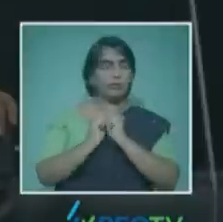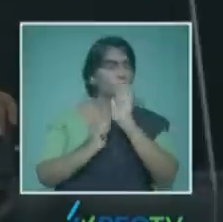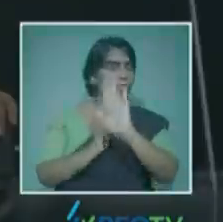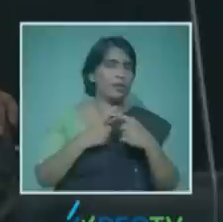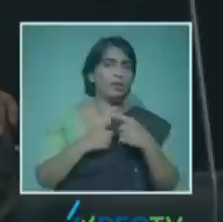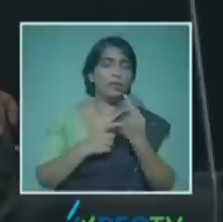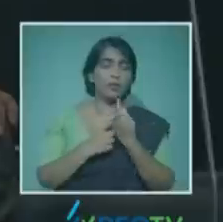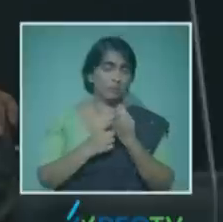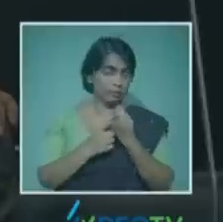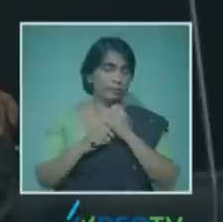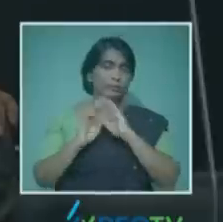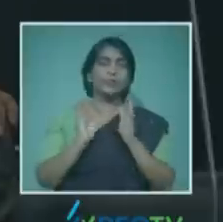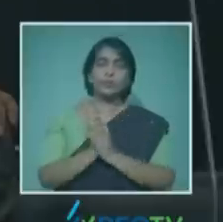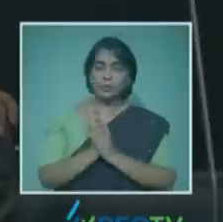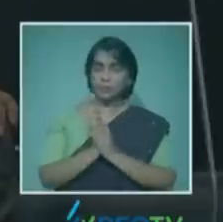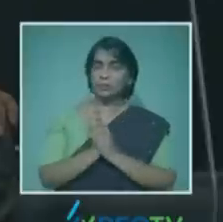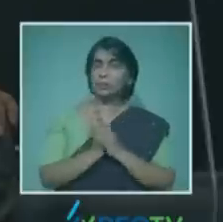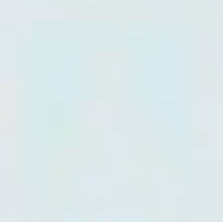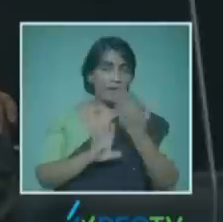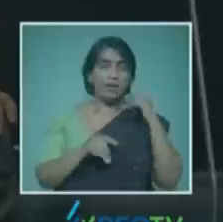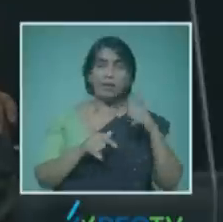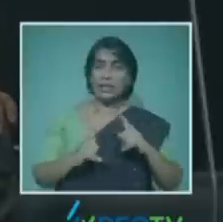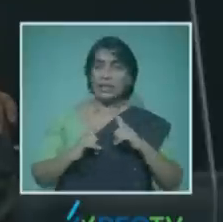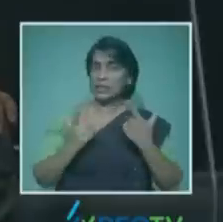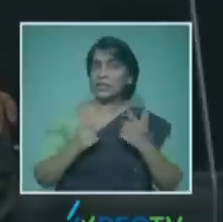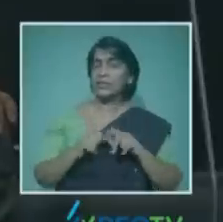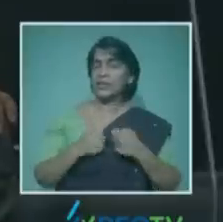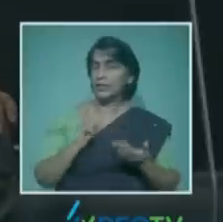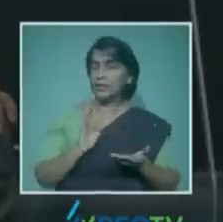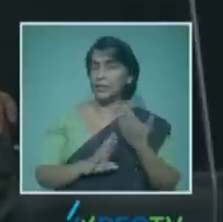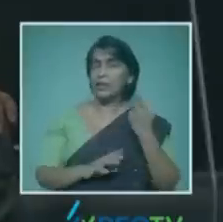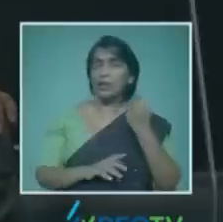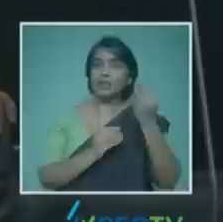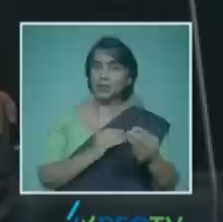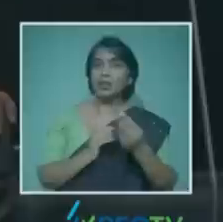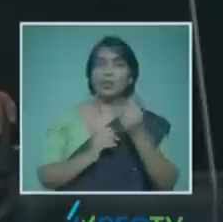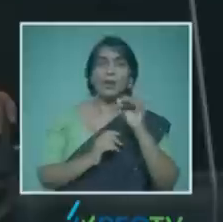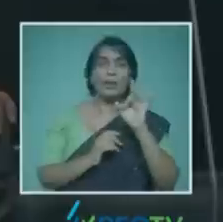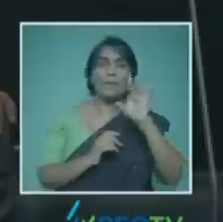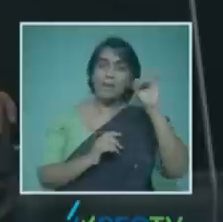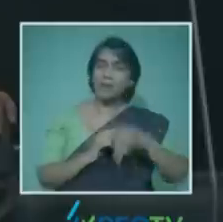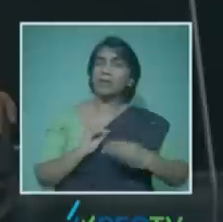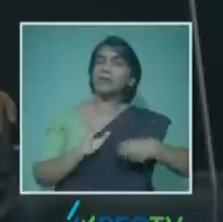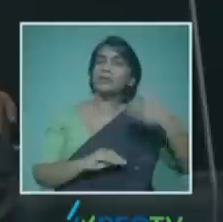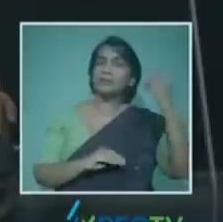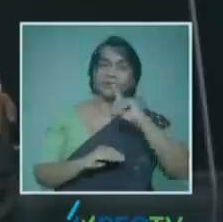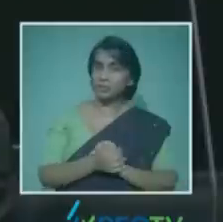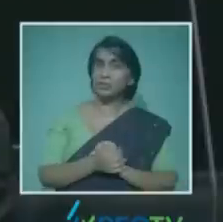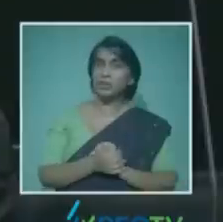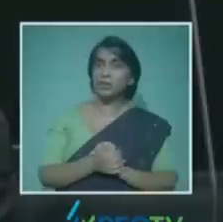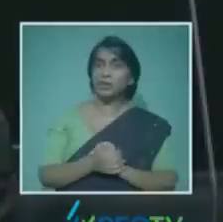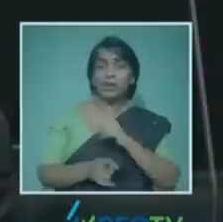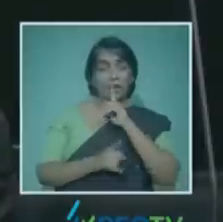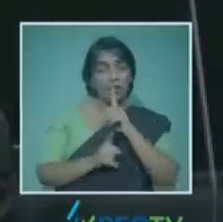වැඩසටහන්නි සියලු පුනරාවර්තන වියදම් හා මූලධන වියදම් වශයෙන් ජීවන වියදම වැඩි වෙලා රුපියල බලු වෙලා රුපියල් 15000කින් වැඩි කළ යුතුයි යෝජනා කරමින්